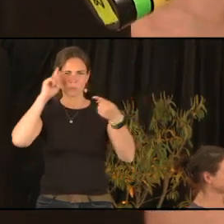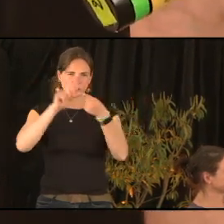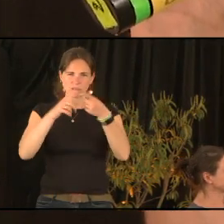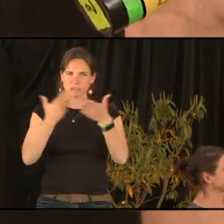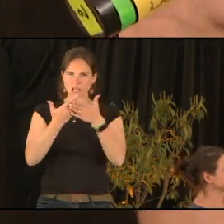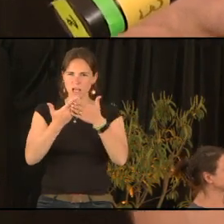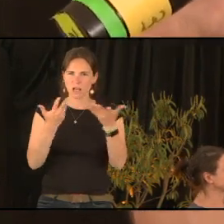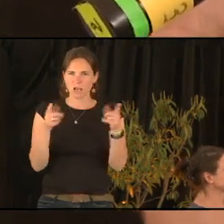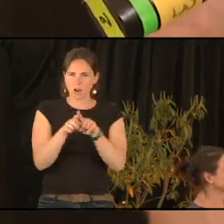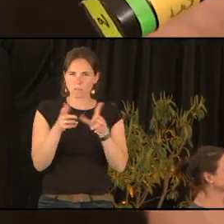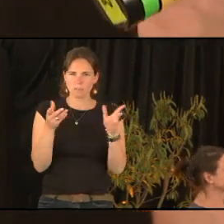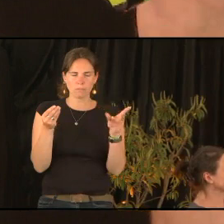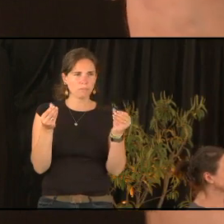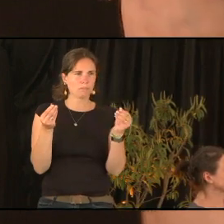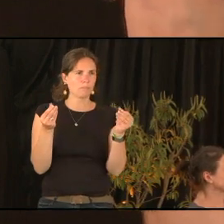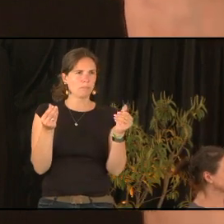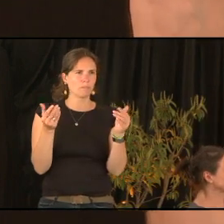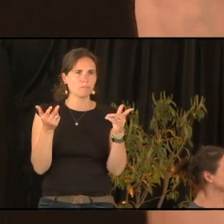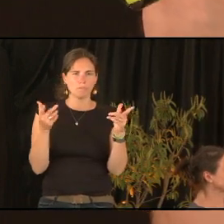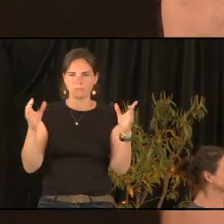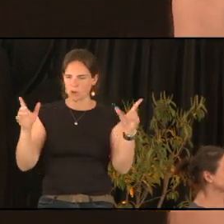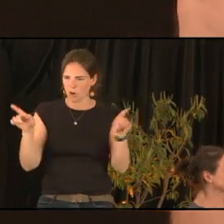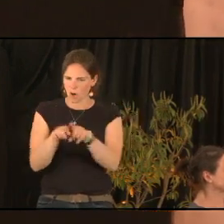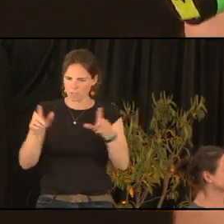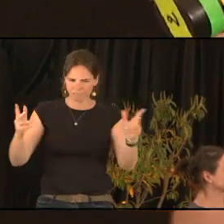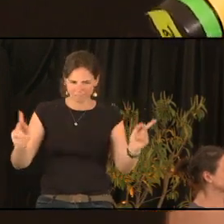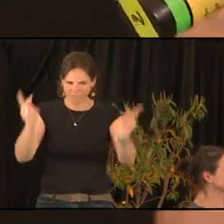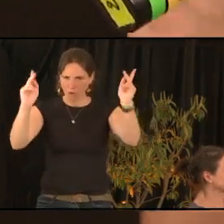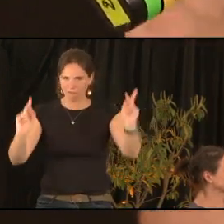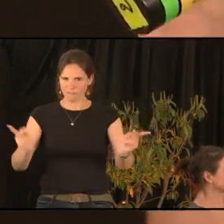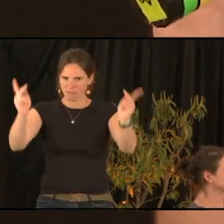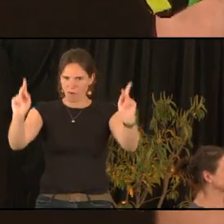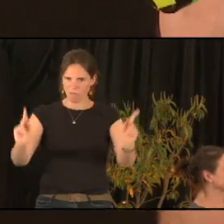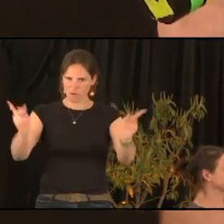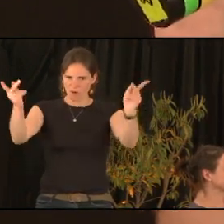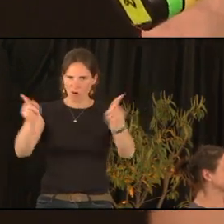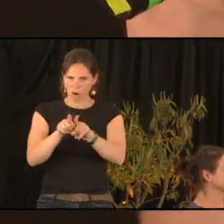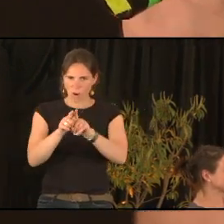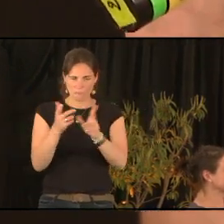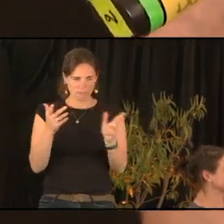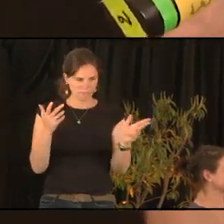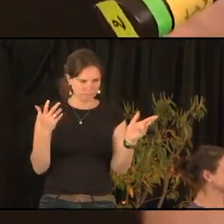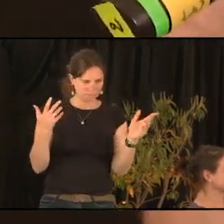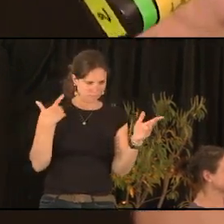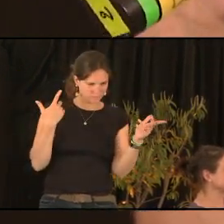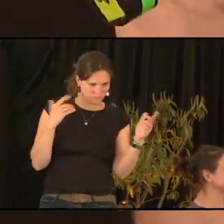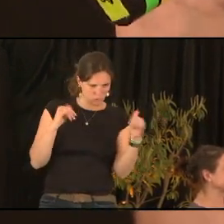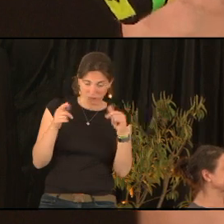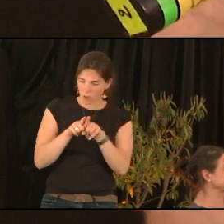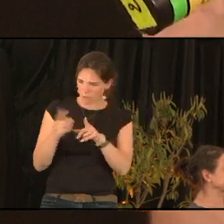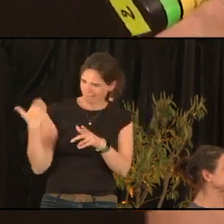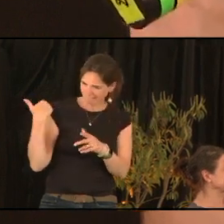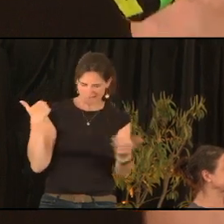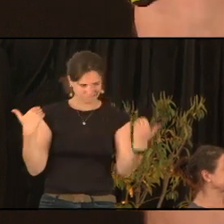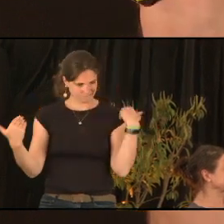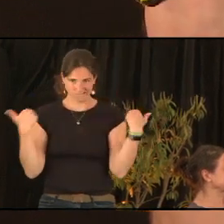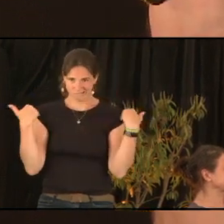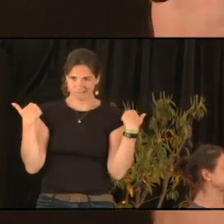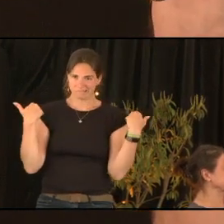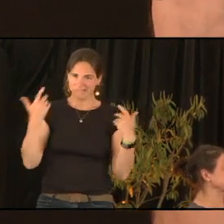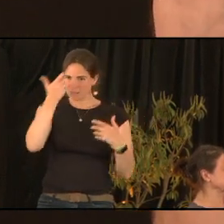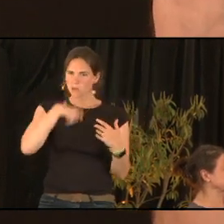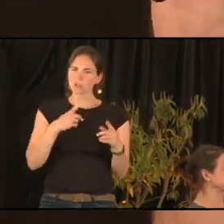territoire-là, en fait, pour le préserver, il faut évacuer les populations autochtones parce que, en fait, c'est assez gênant, ça ne permet pas de protéger bien, donc, en